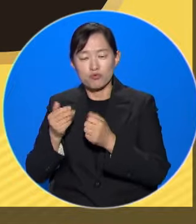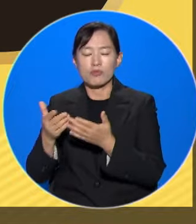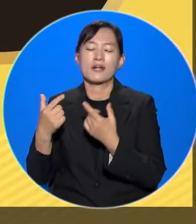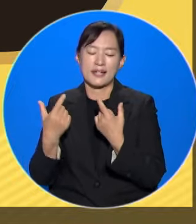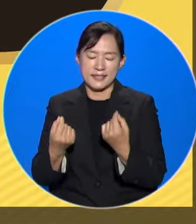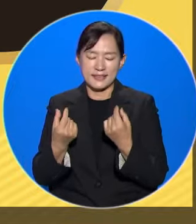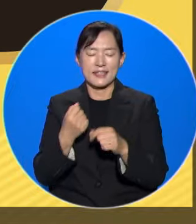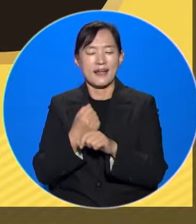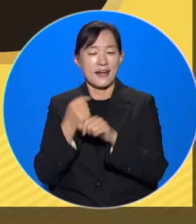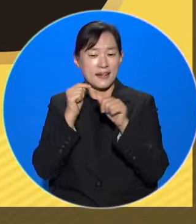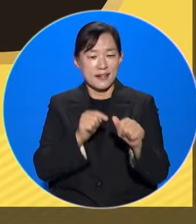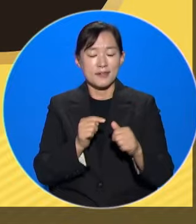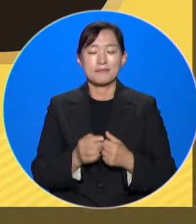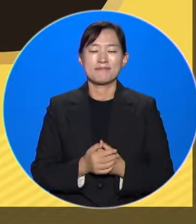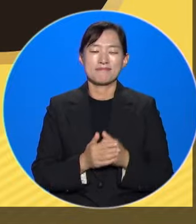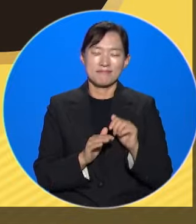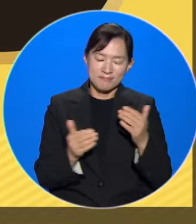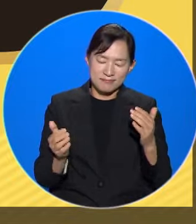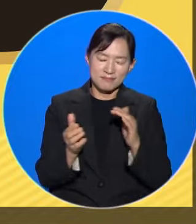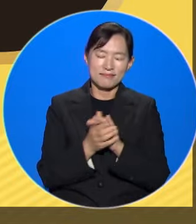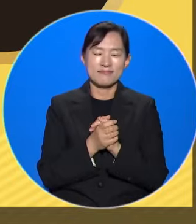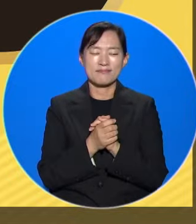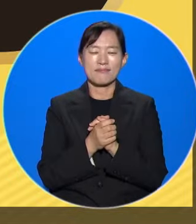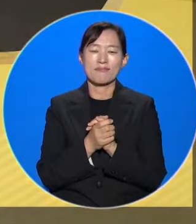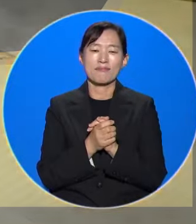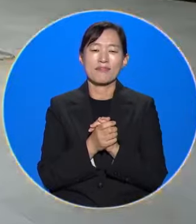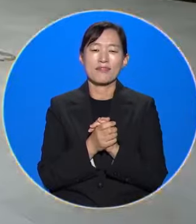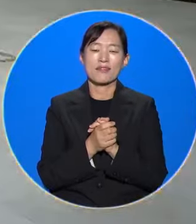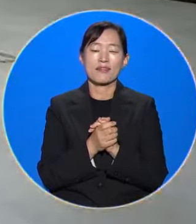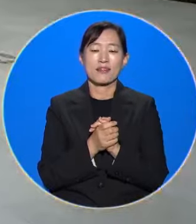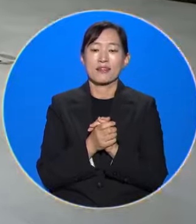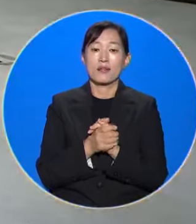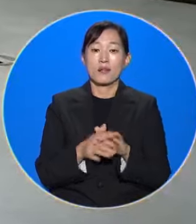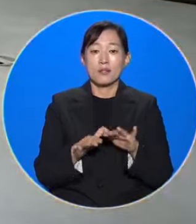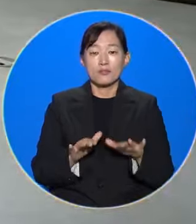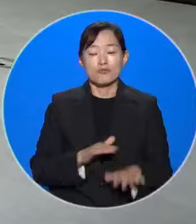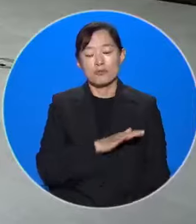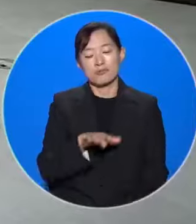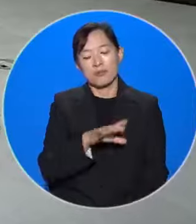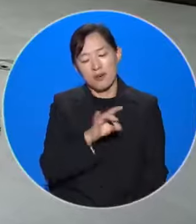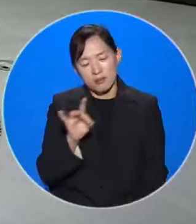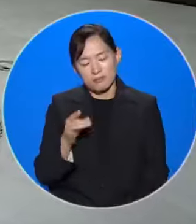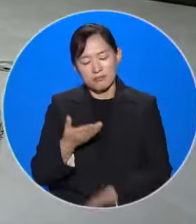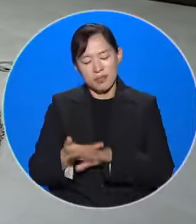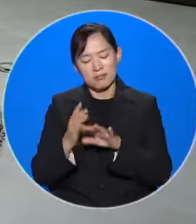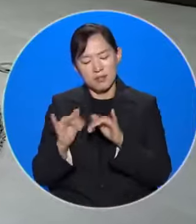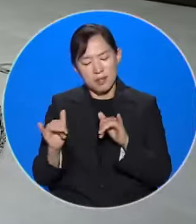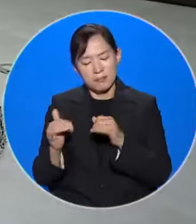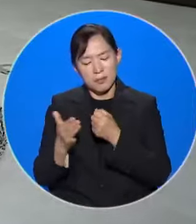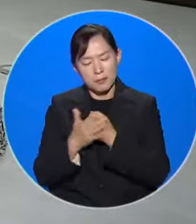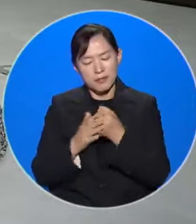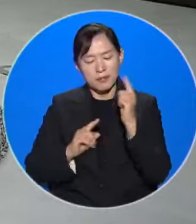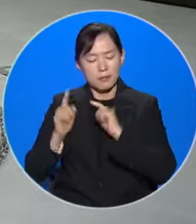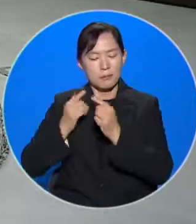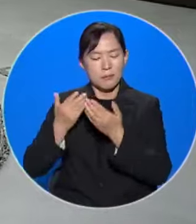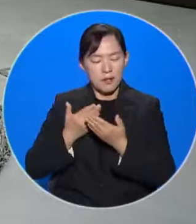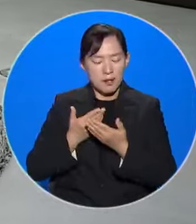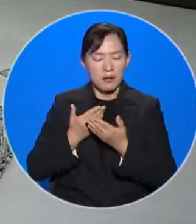용서하심과 같이 하라. 아멘. 우리는 종종 다른 사람으로 인해